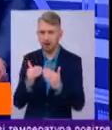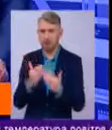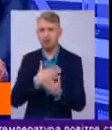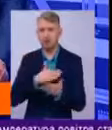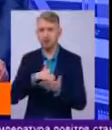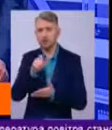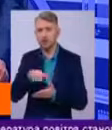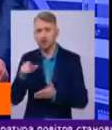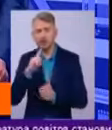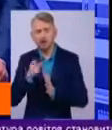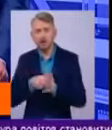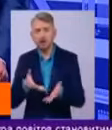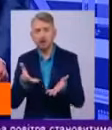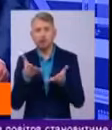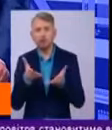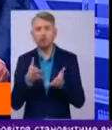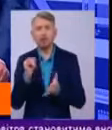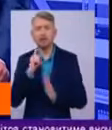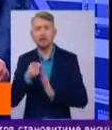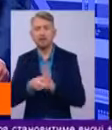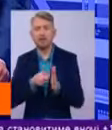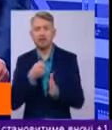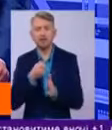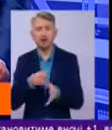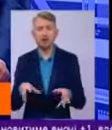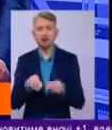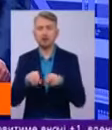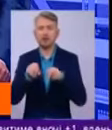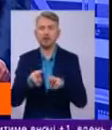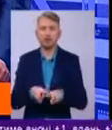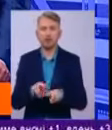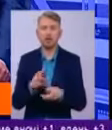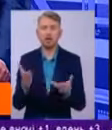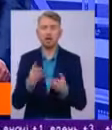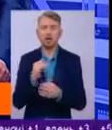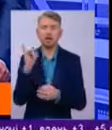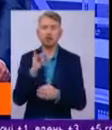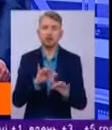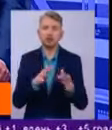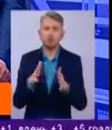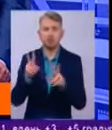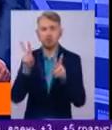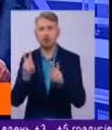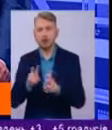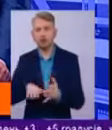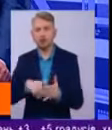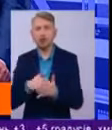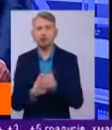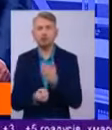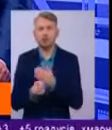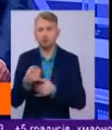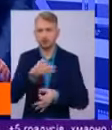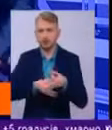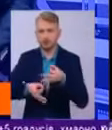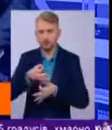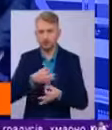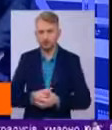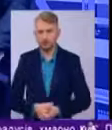журналісти з'ясовували і дізнавалися разом з фахівцями, які історичні події та теми і досі породжують дискусії.